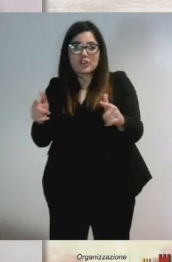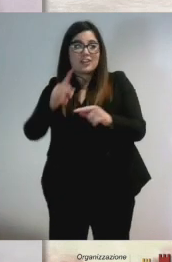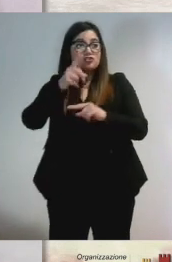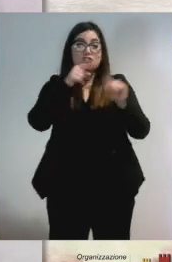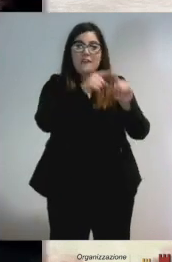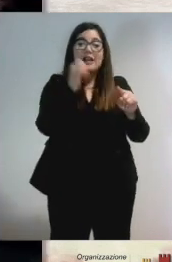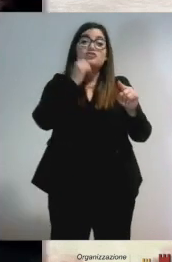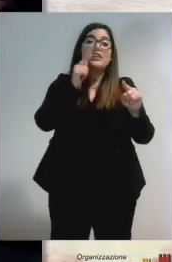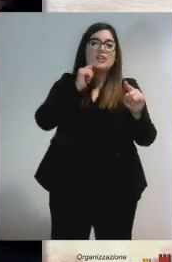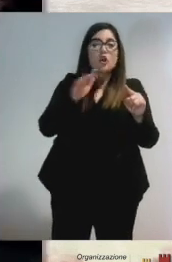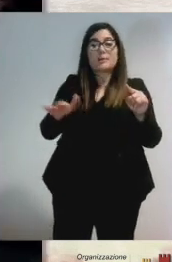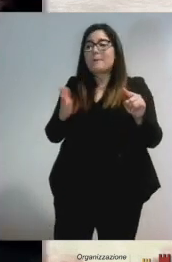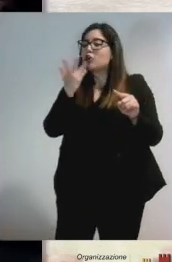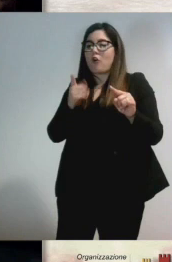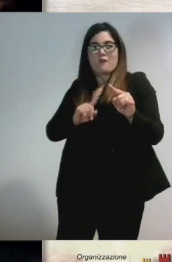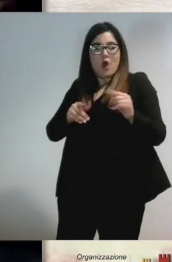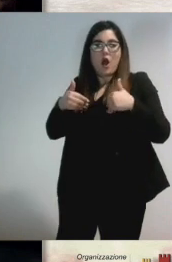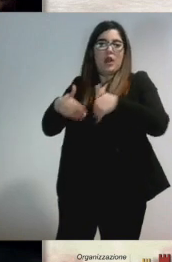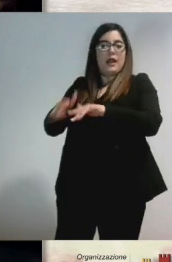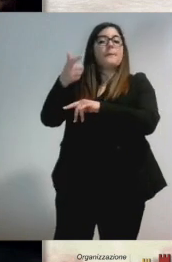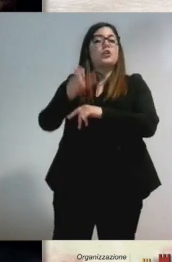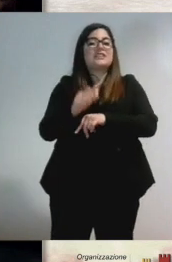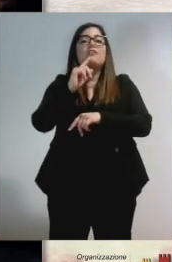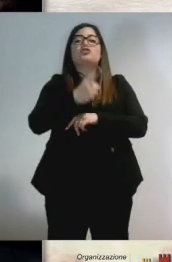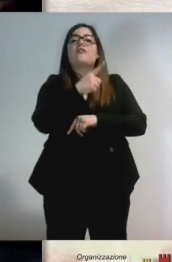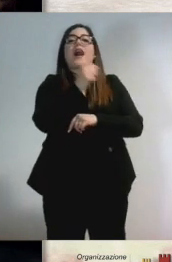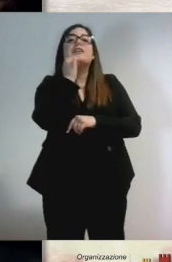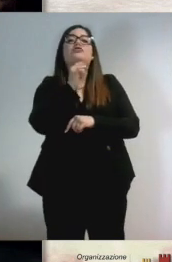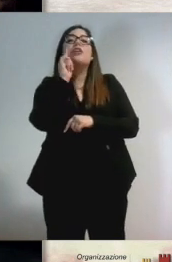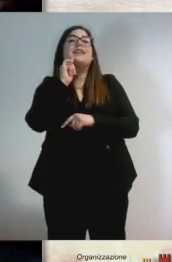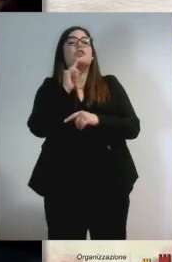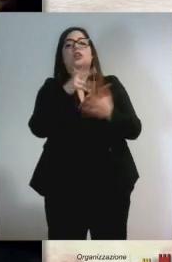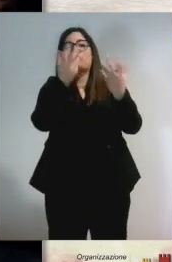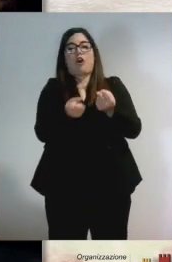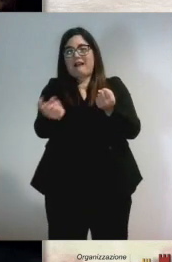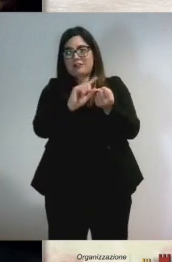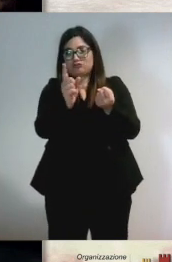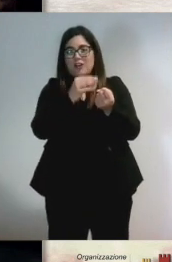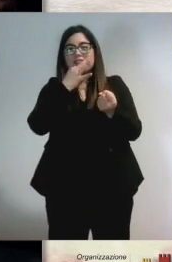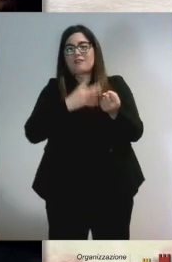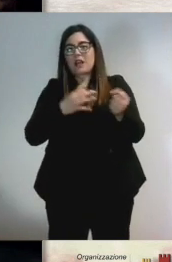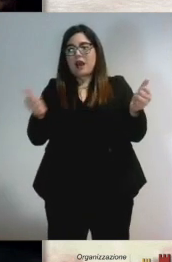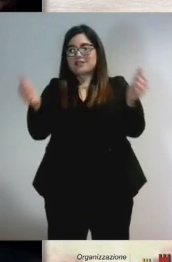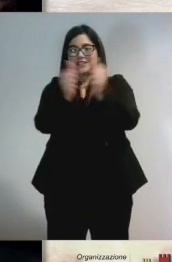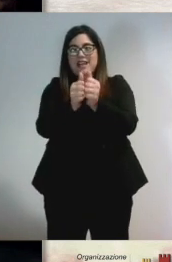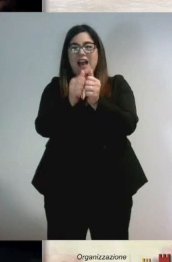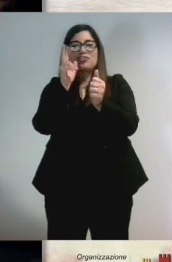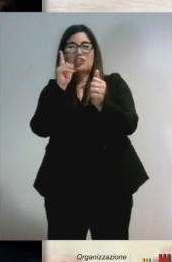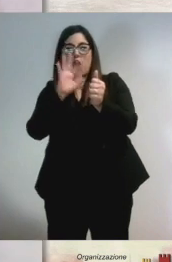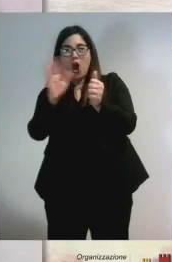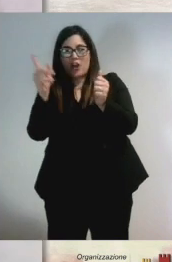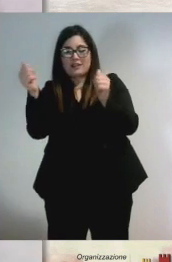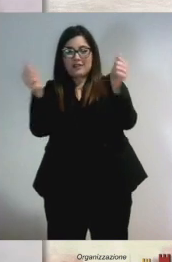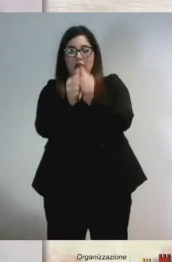bambino non ne vogliono sapere perché i genitori di Giovanna non volevano che Giovanna si fidanzasse e si unisce civilmente con Nicoletta